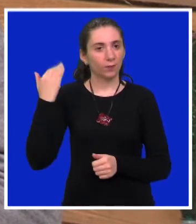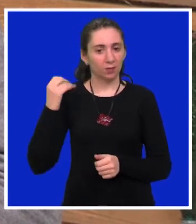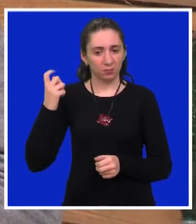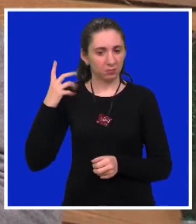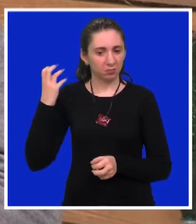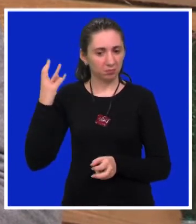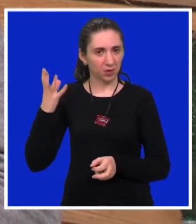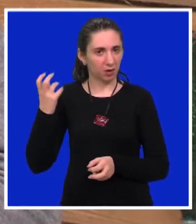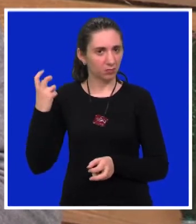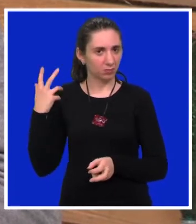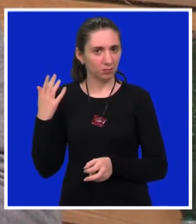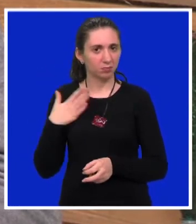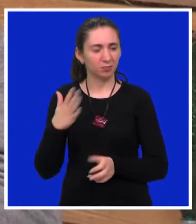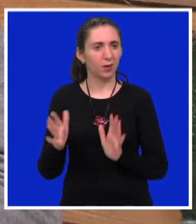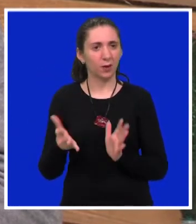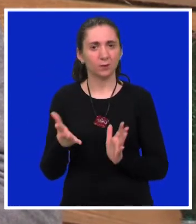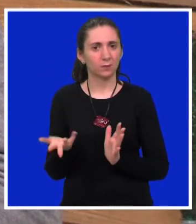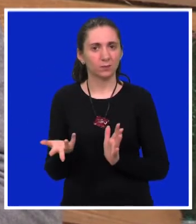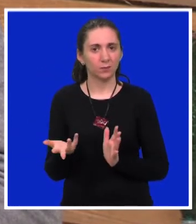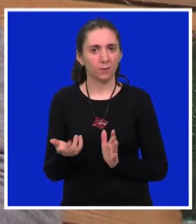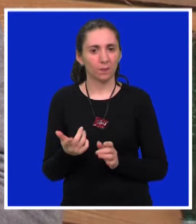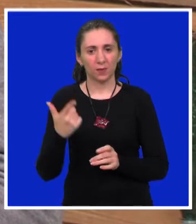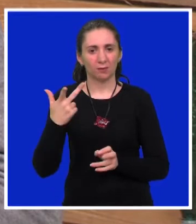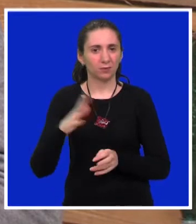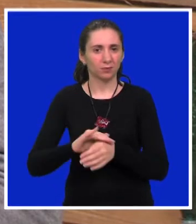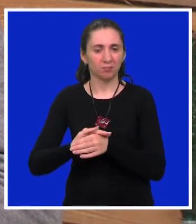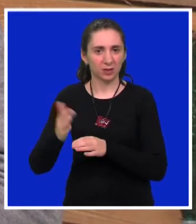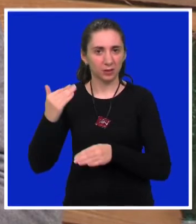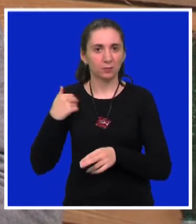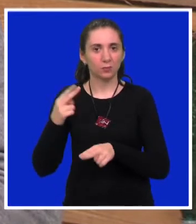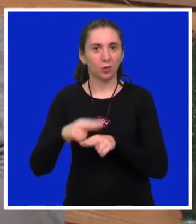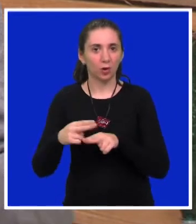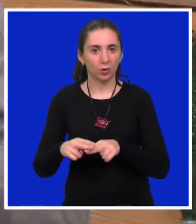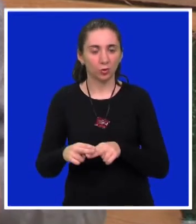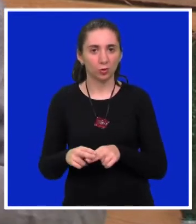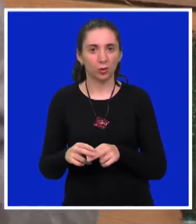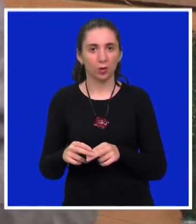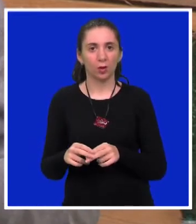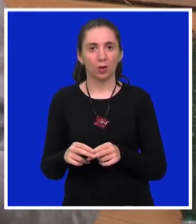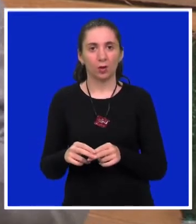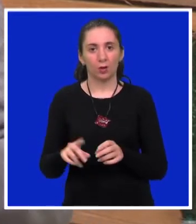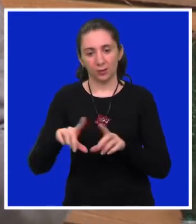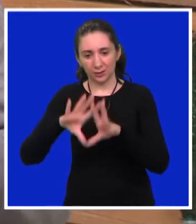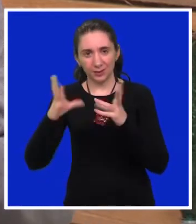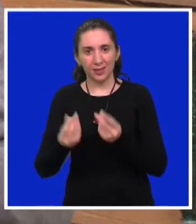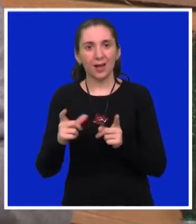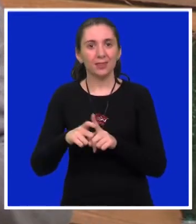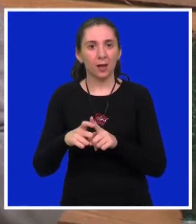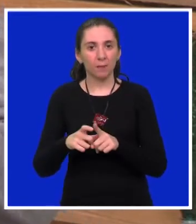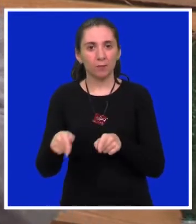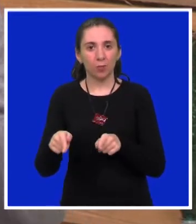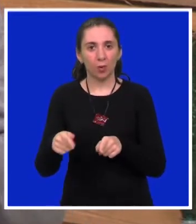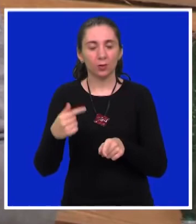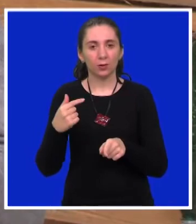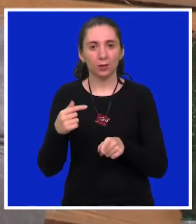Evo, prije neki dan smo, mislim prije neki dan ima tome nekoliko mjeseci, smo riješili imovinsko-pravno cijeli taj deponij